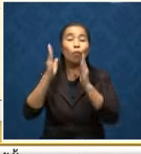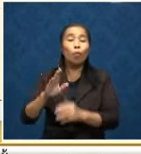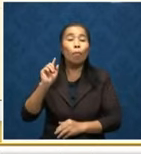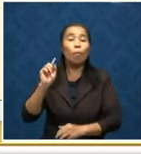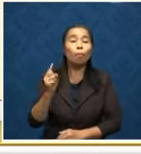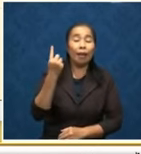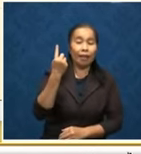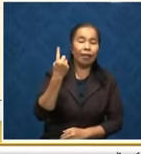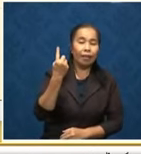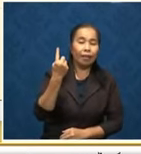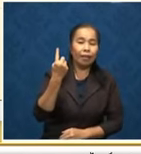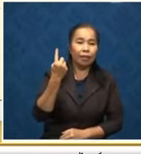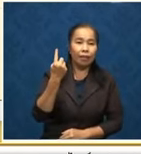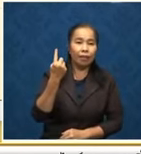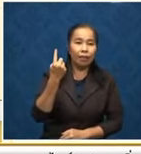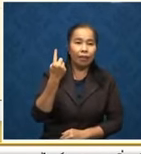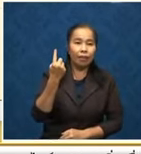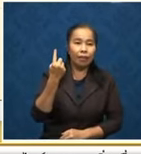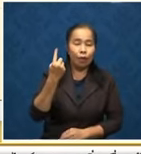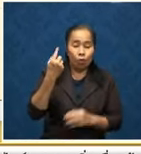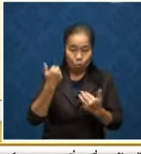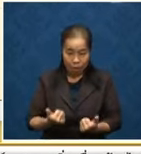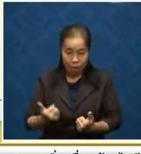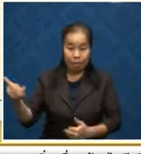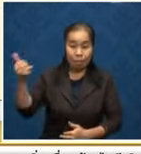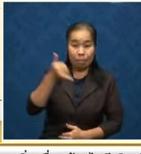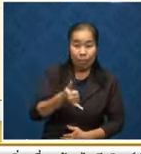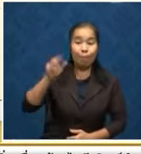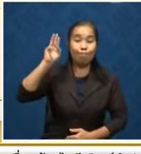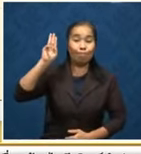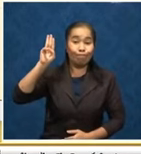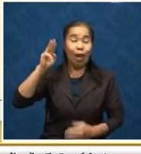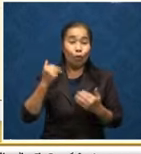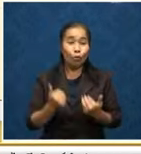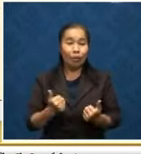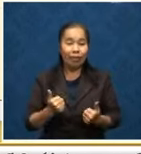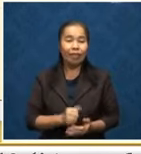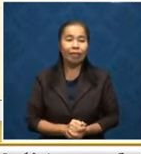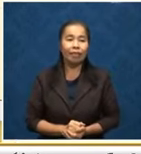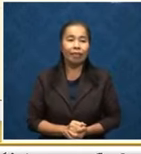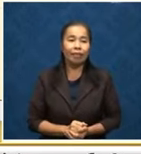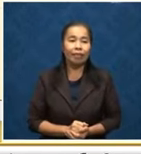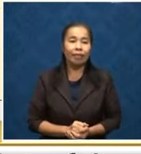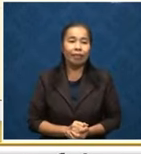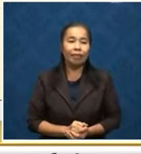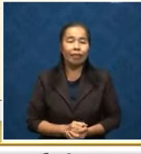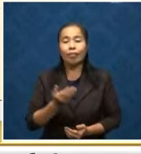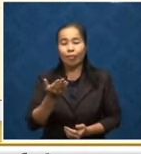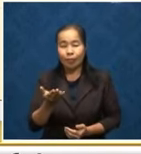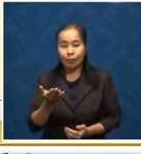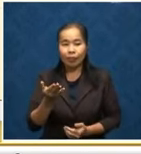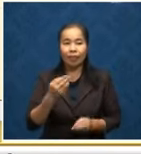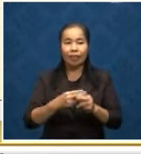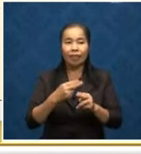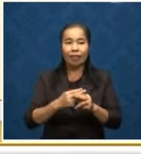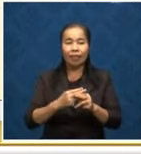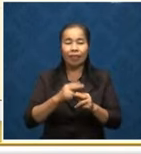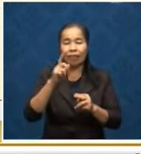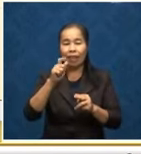นึ่งที่เข้ามาปฏิญาณตนวันนี้นะครับท่านคนทำงานมาเยอะครับท่านอนุชาบุรพชั